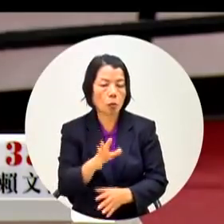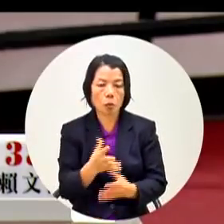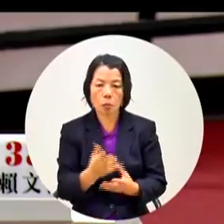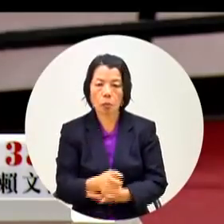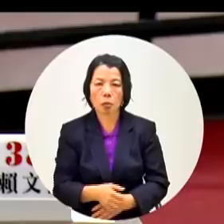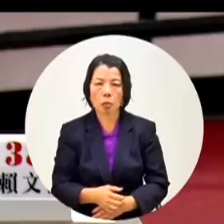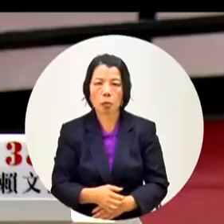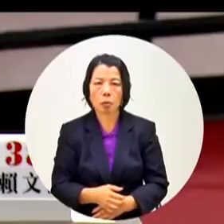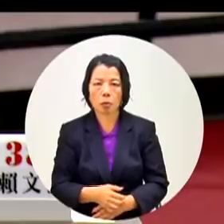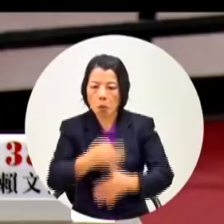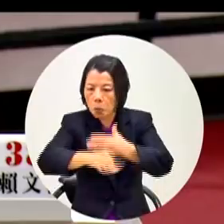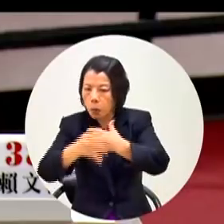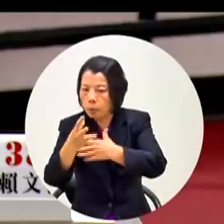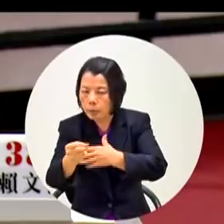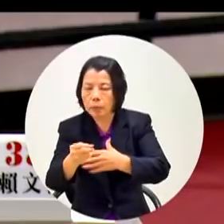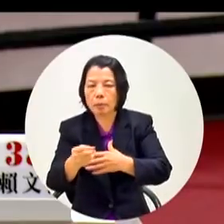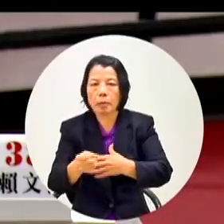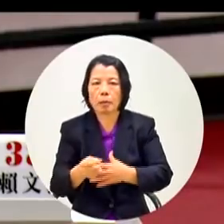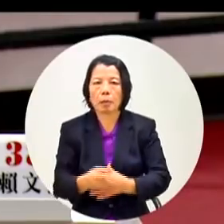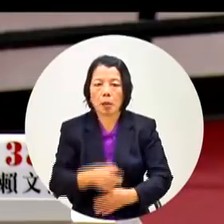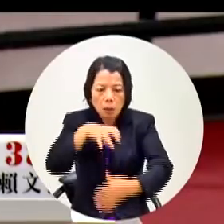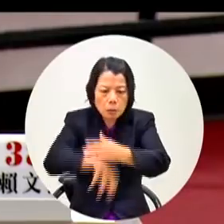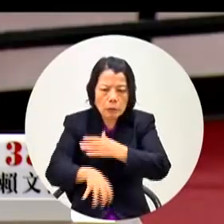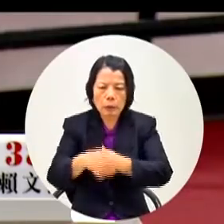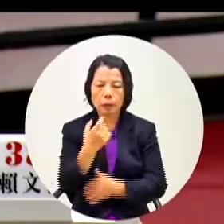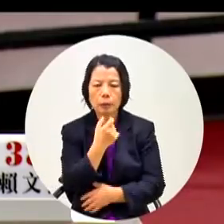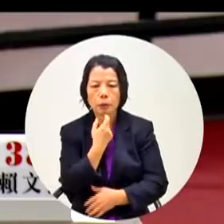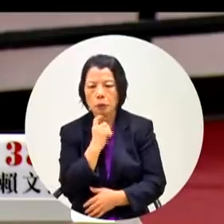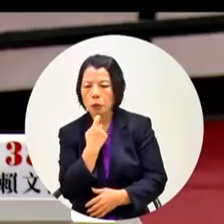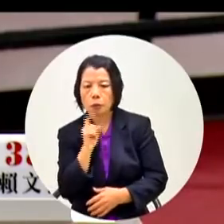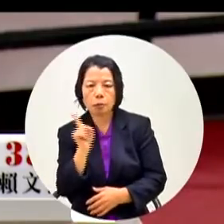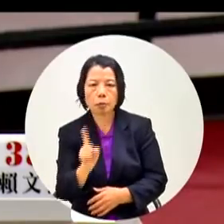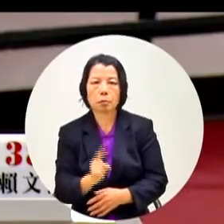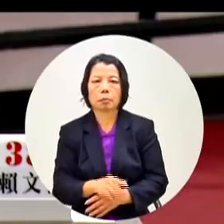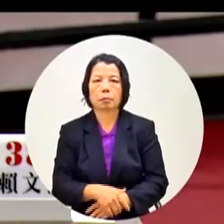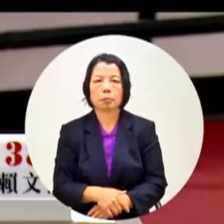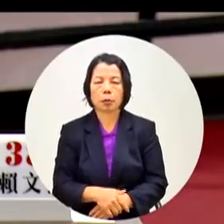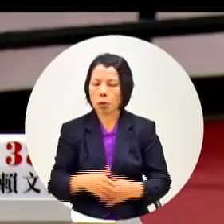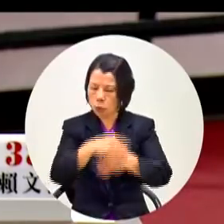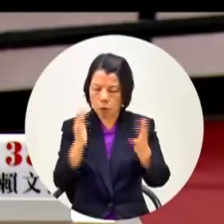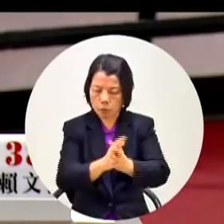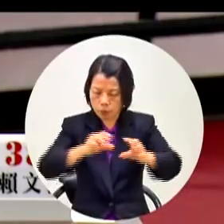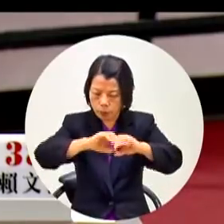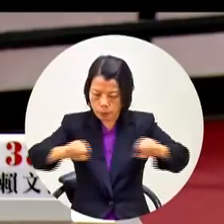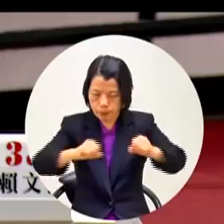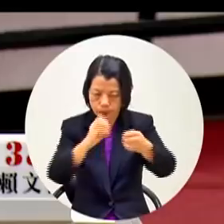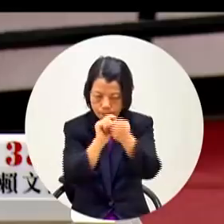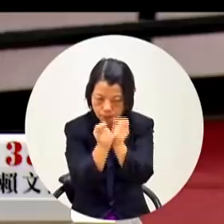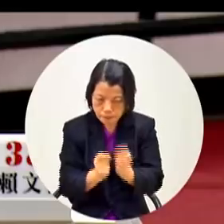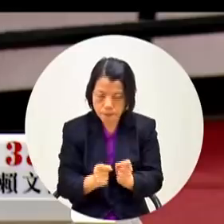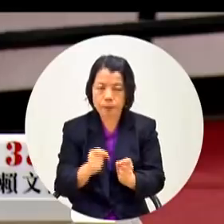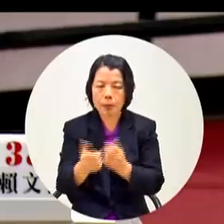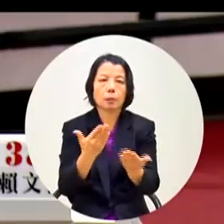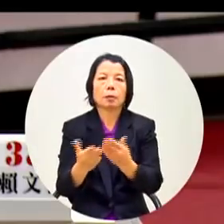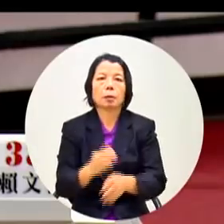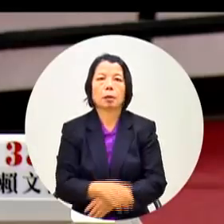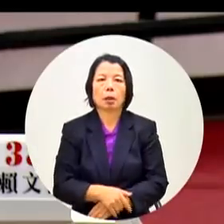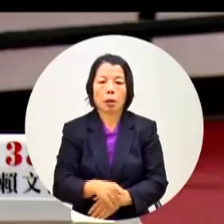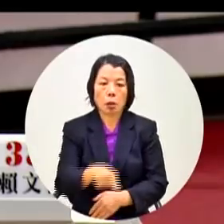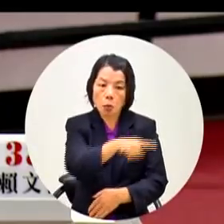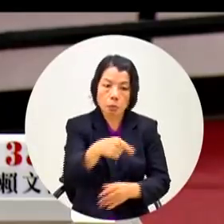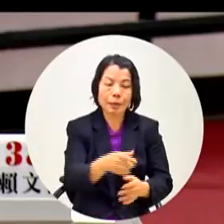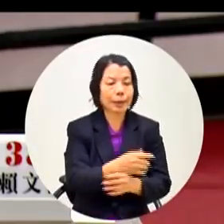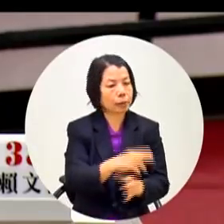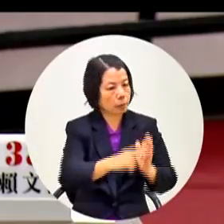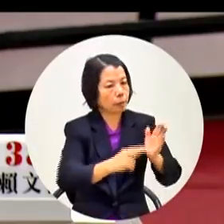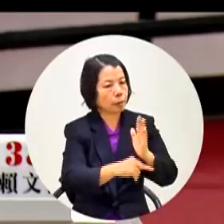查，到底有疑虑的是哪一些，赶快把它厘清楚。有些是供的清楚啊，有的是爱查，啊，有些是误解的。把误